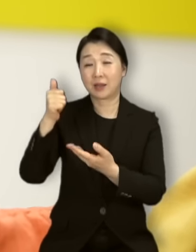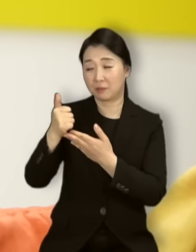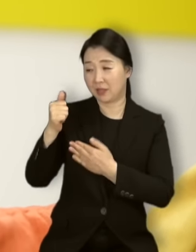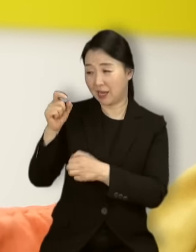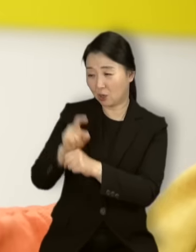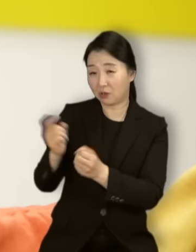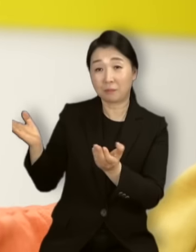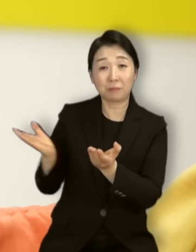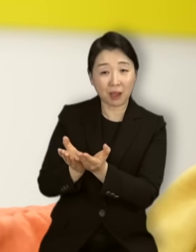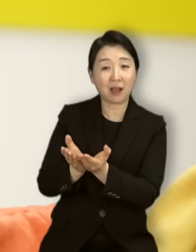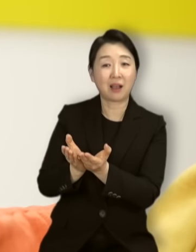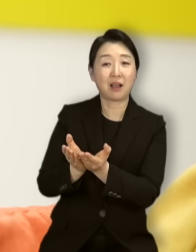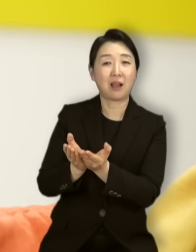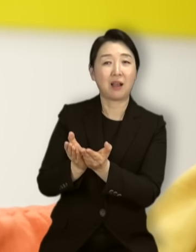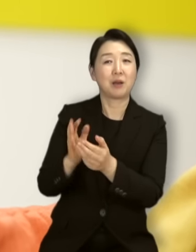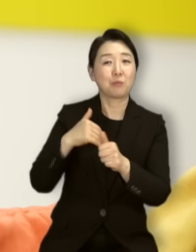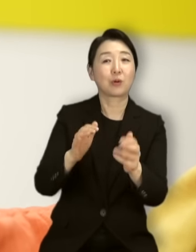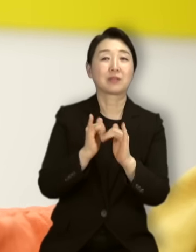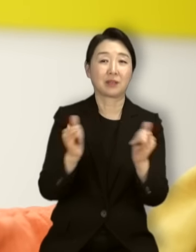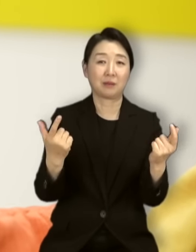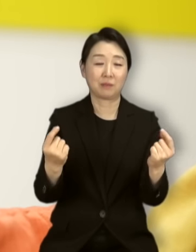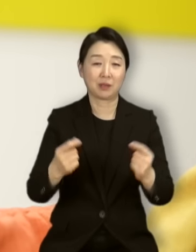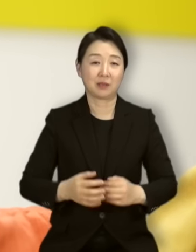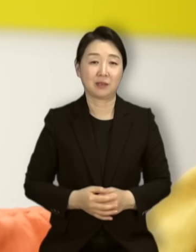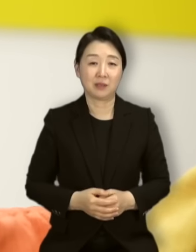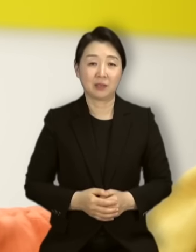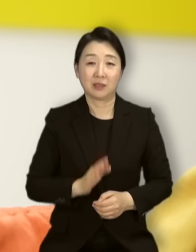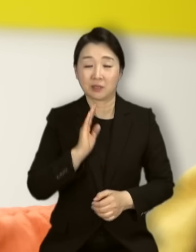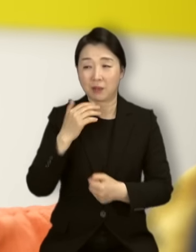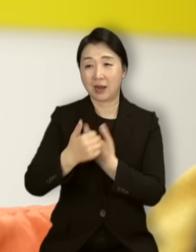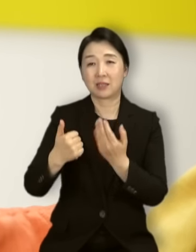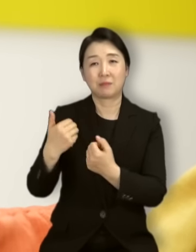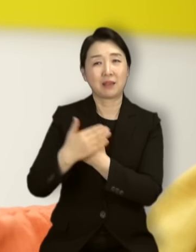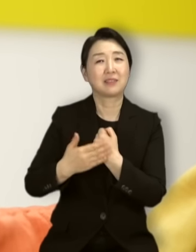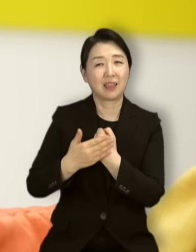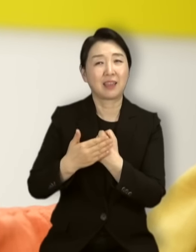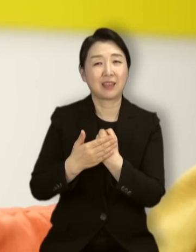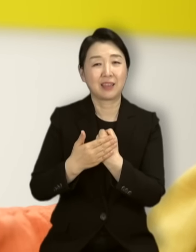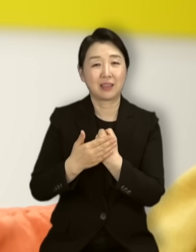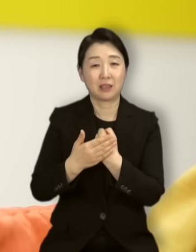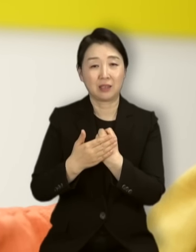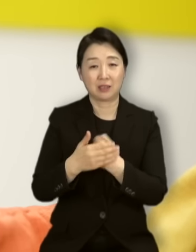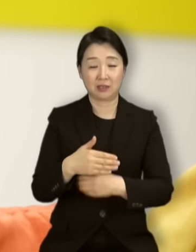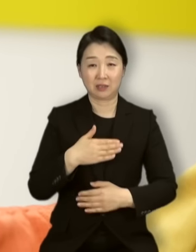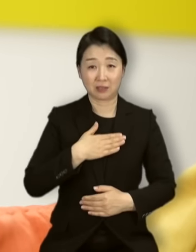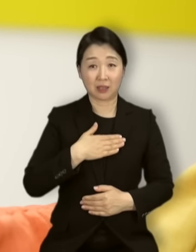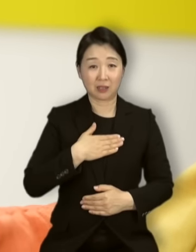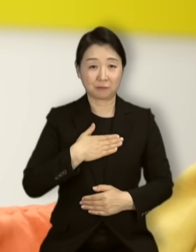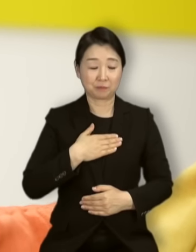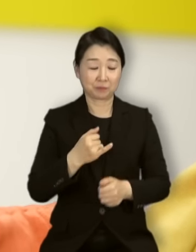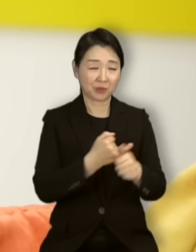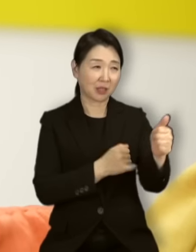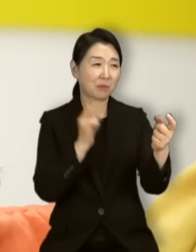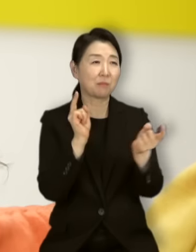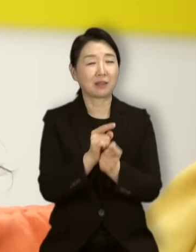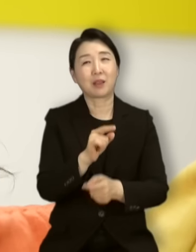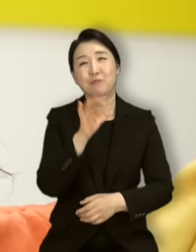저를 제가 남편을 만날 수 없을 정도로음 정말 정말 와 너무 감사한 정말